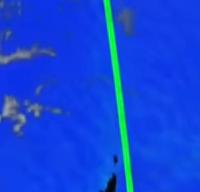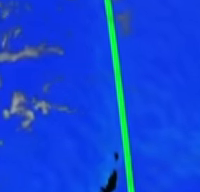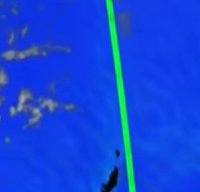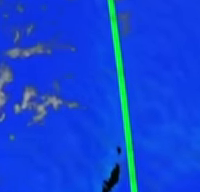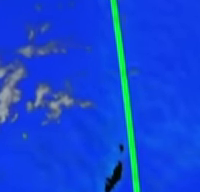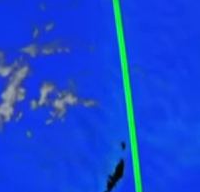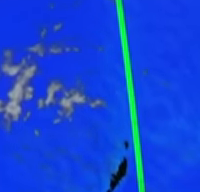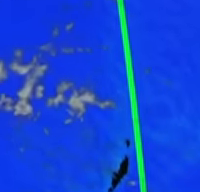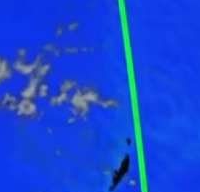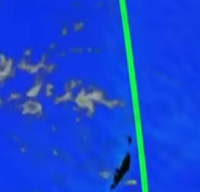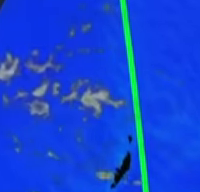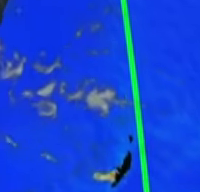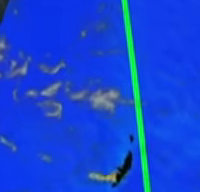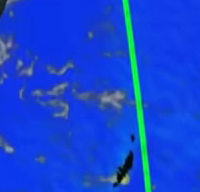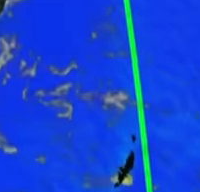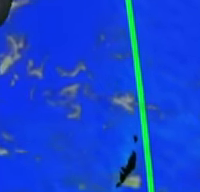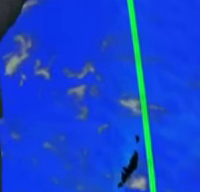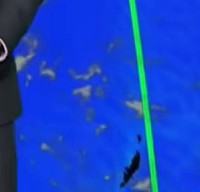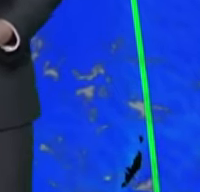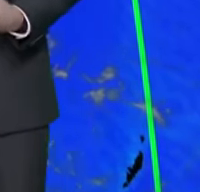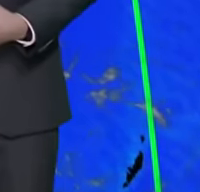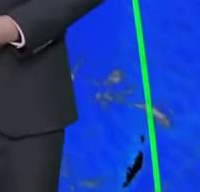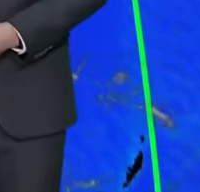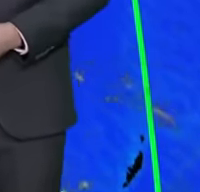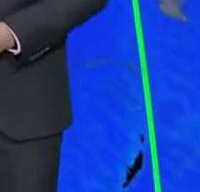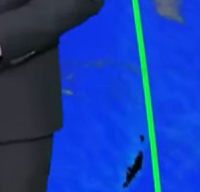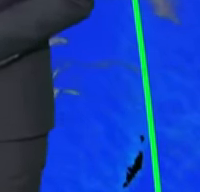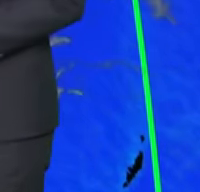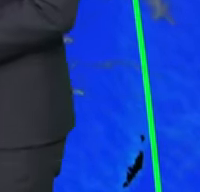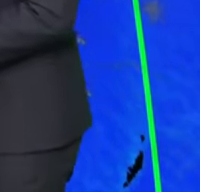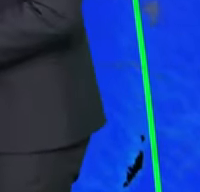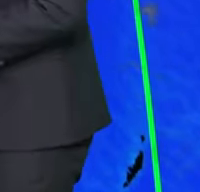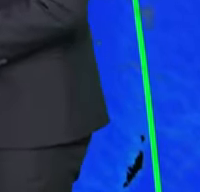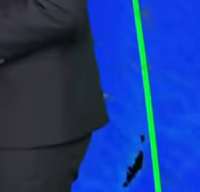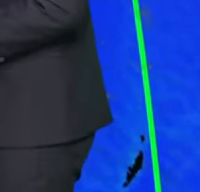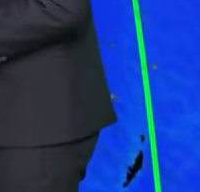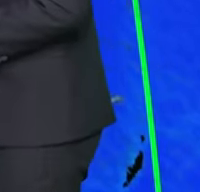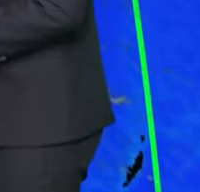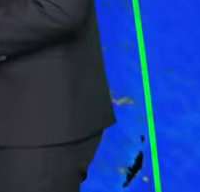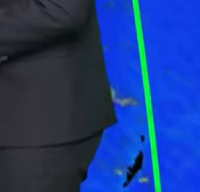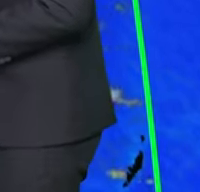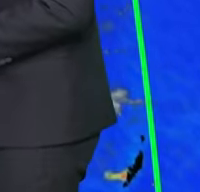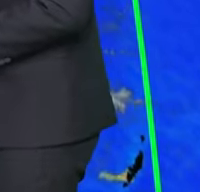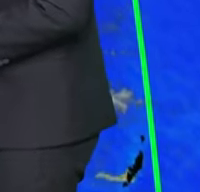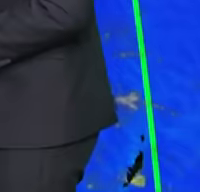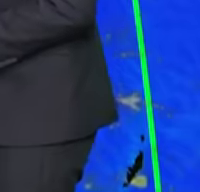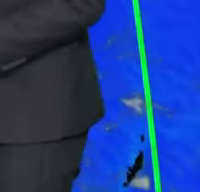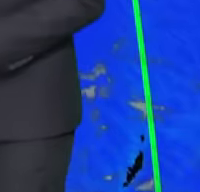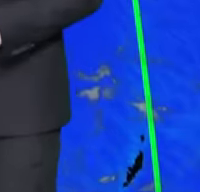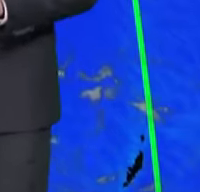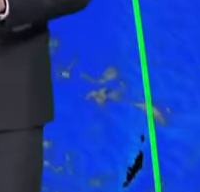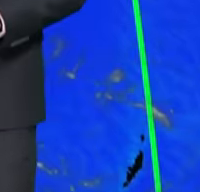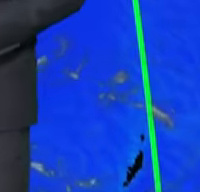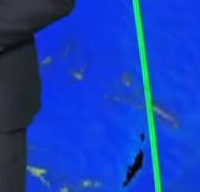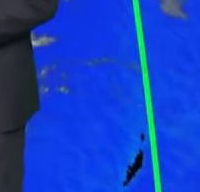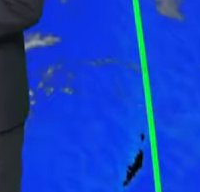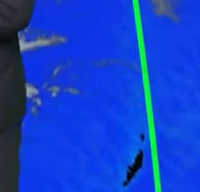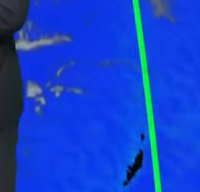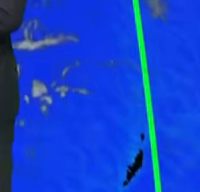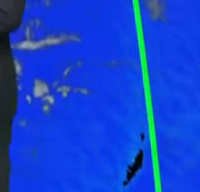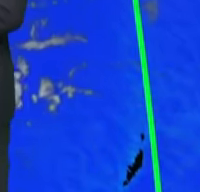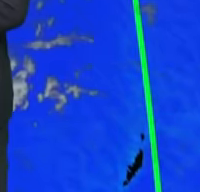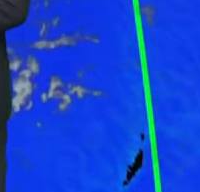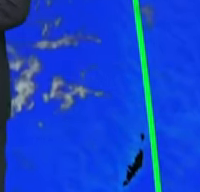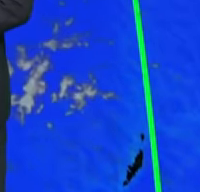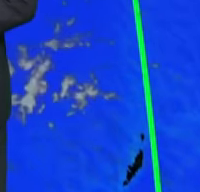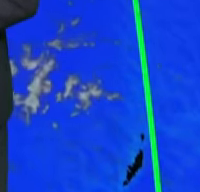po yan, kapag masinit ang panahon, mas tumataas din ang evaporation, dagdag pa ang dalang moisture ng easterlies, kaya nabuo talaga ang malalakas